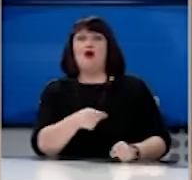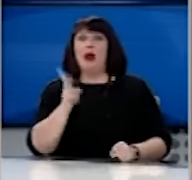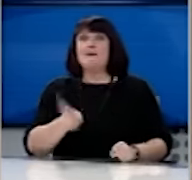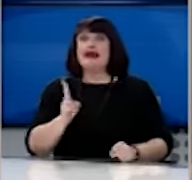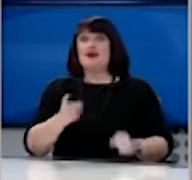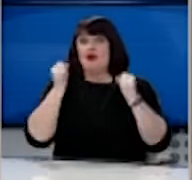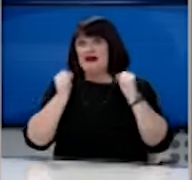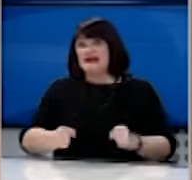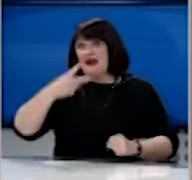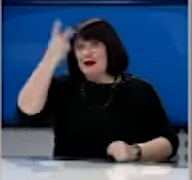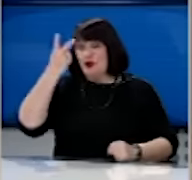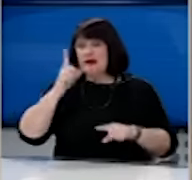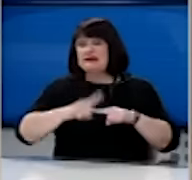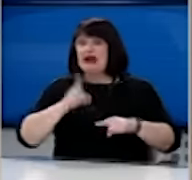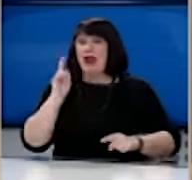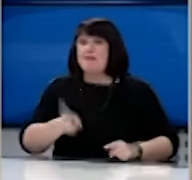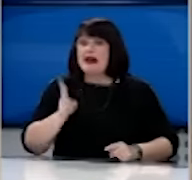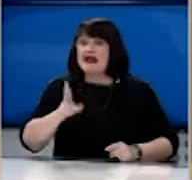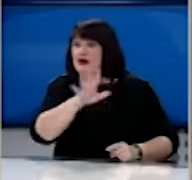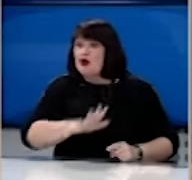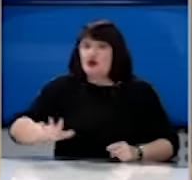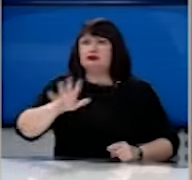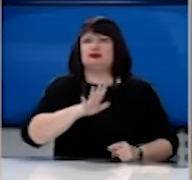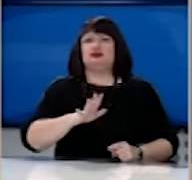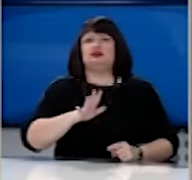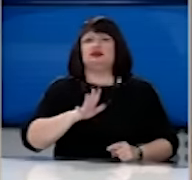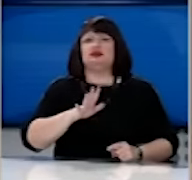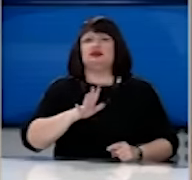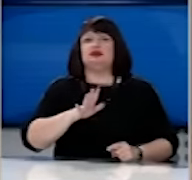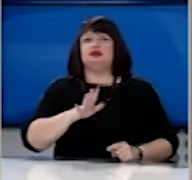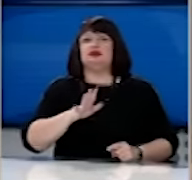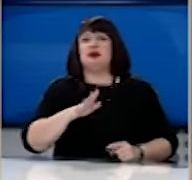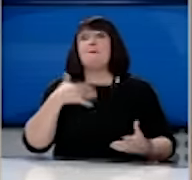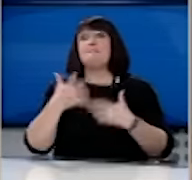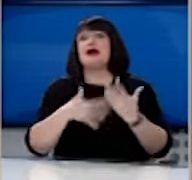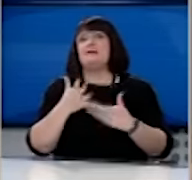κυριαρχικά δικαιώματα της χώρας και των λαό μας σε μεγάλες